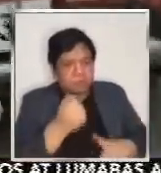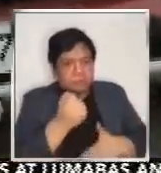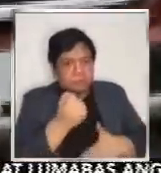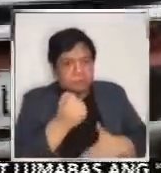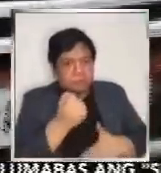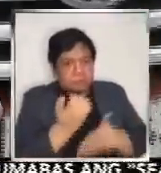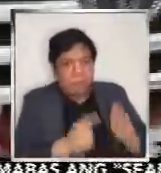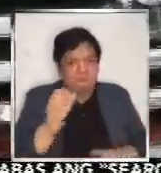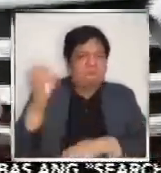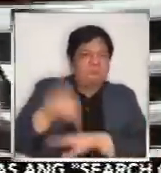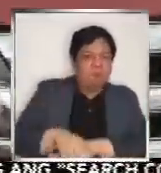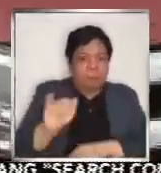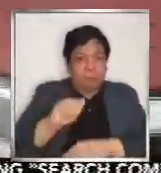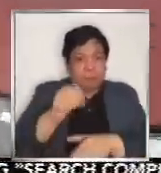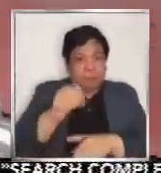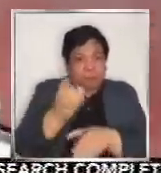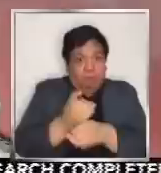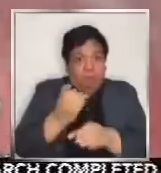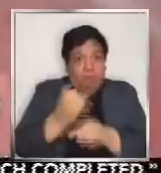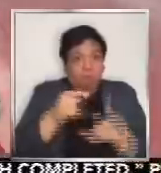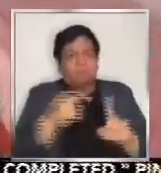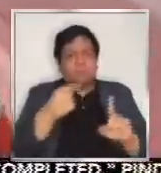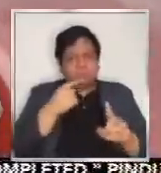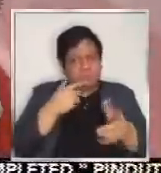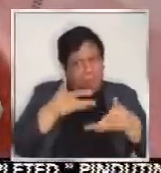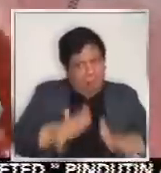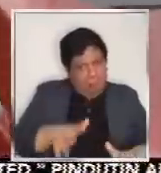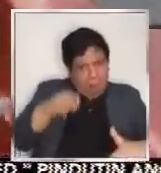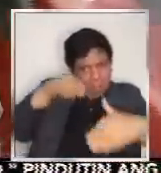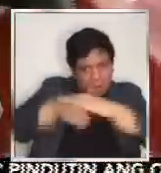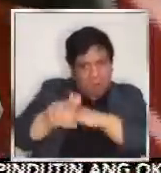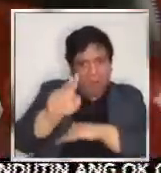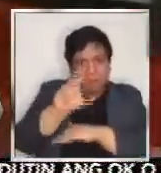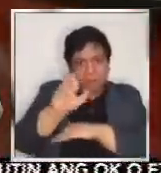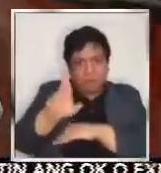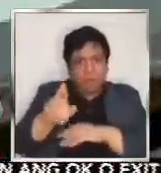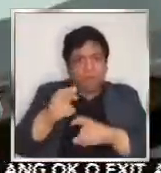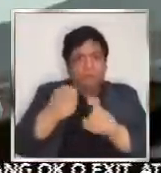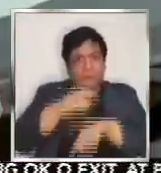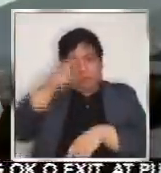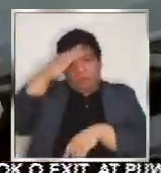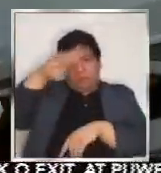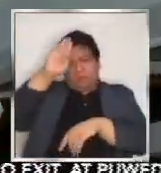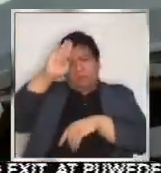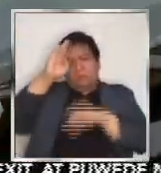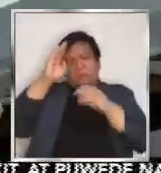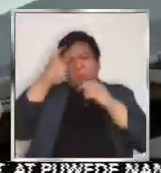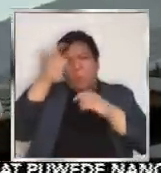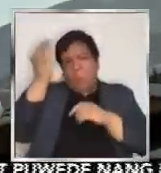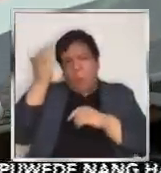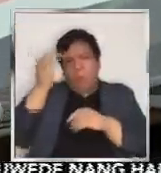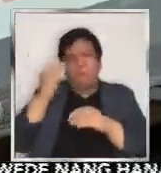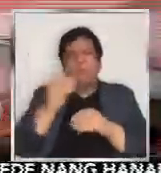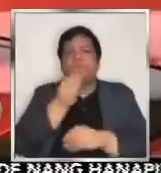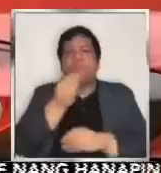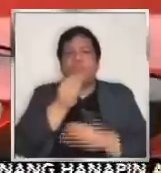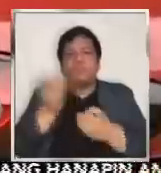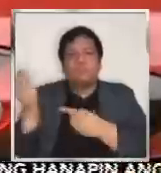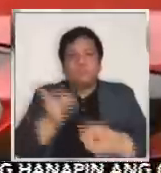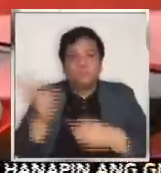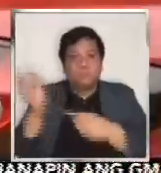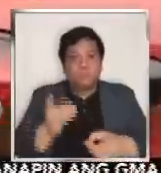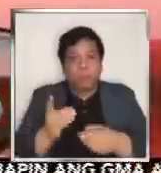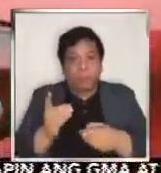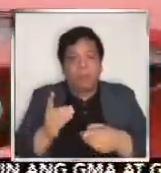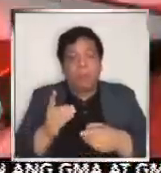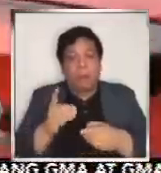ito na pinayagan daw makapasok sa Metro Manila mula dito sa Cavite dahil nakalagay na food delivery sila. Ayun pala ay namili ang